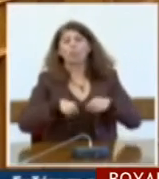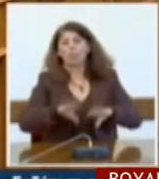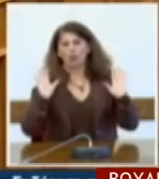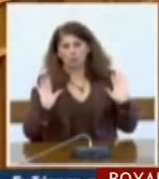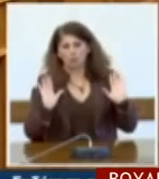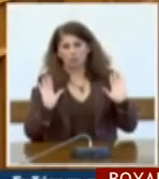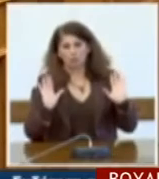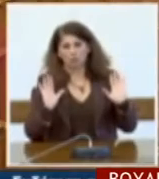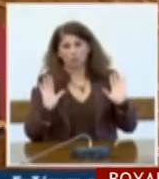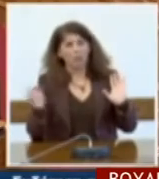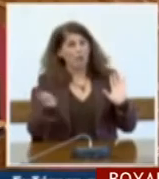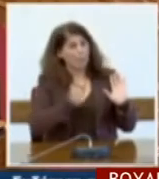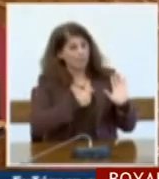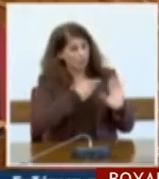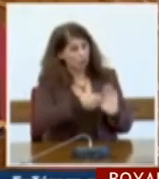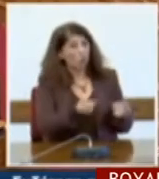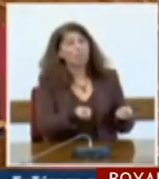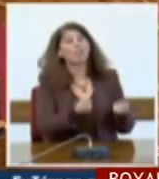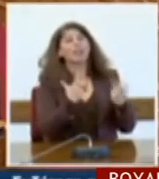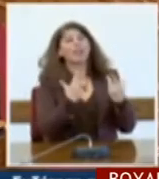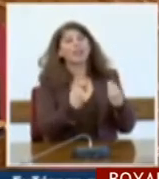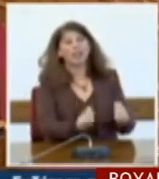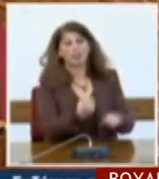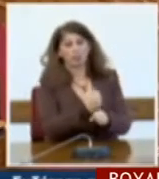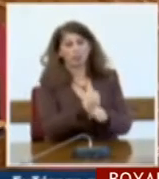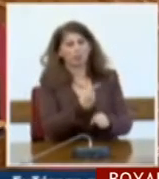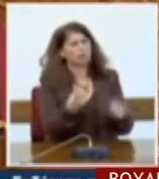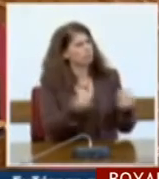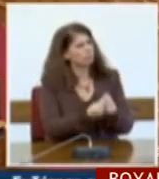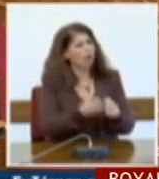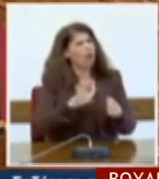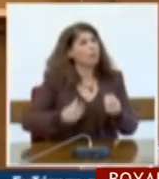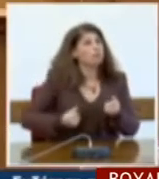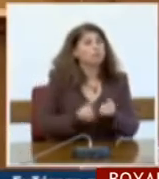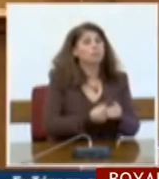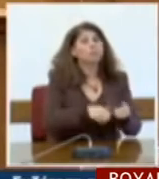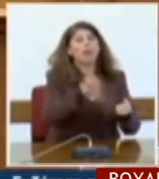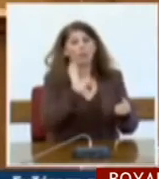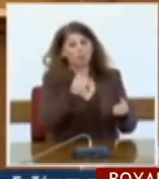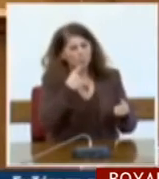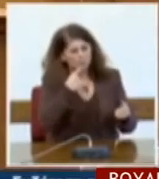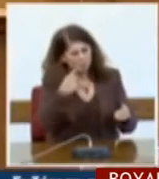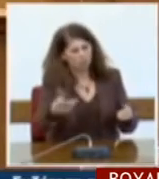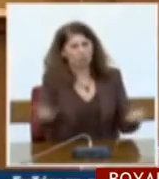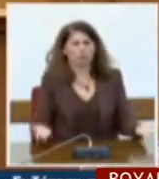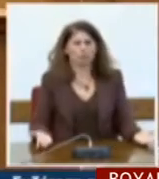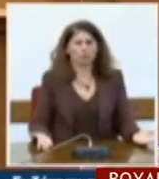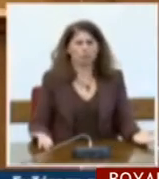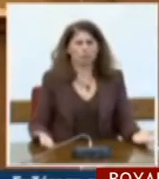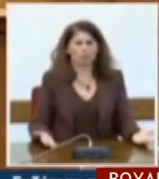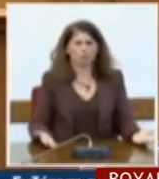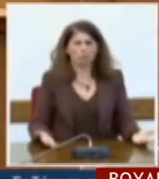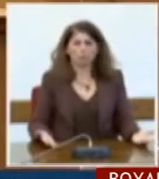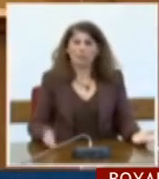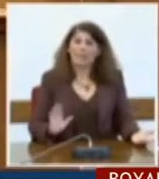δεν κάνει καλά τη δουλειά του, αν δεν σας κάνει, αν δεν το στηρίζετε, πείτε το. Διότι